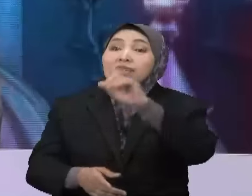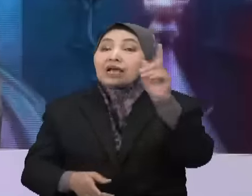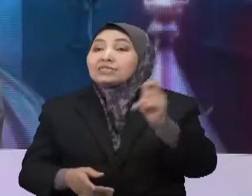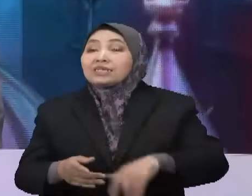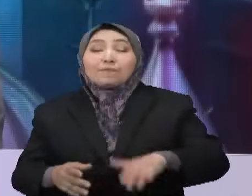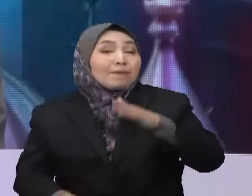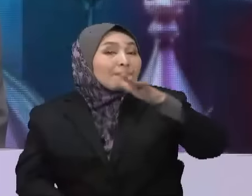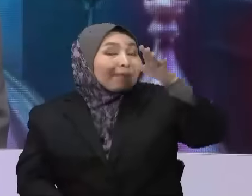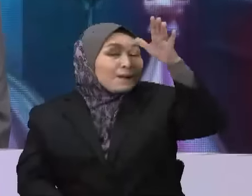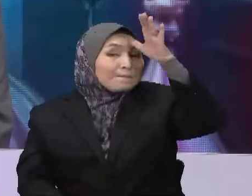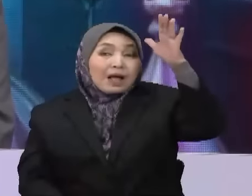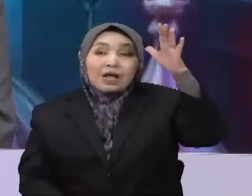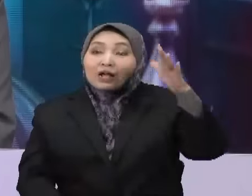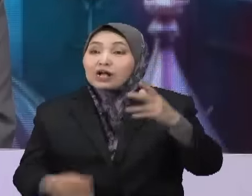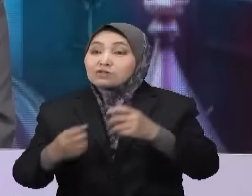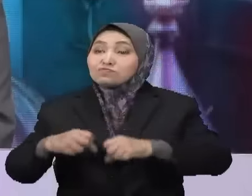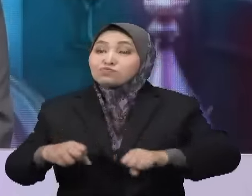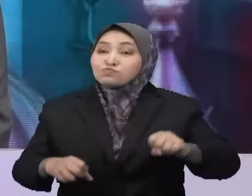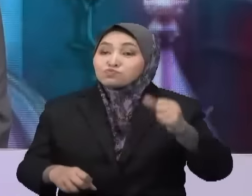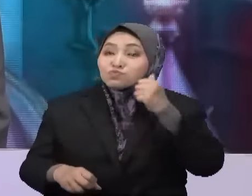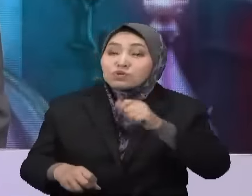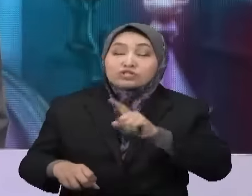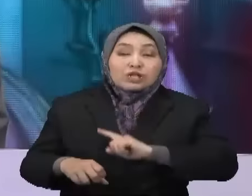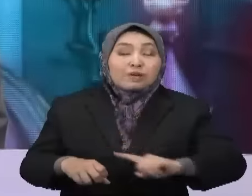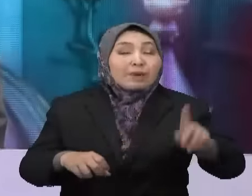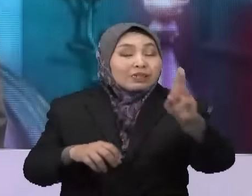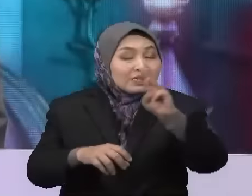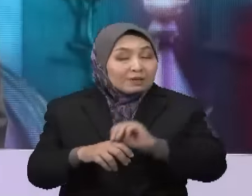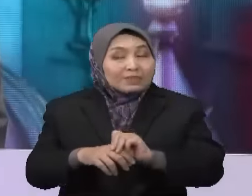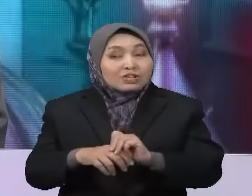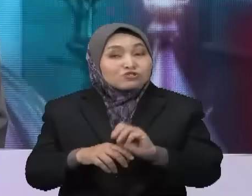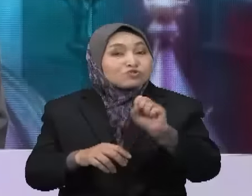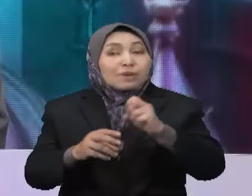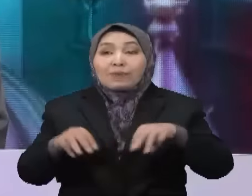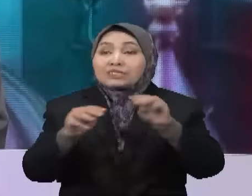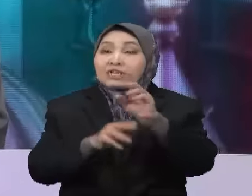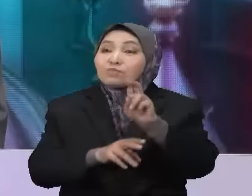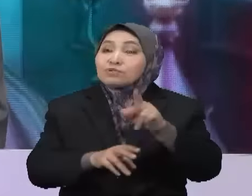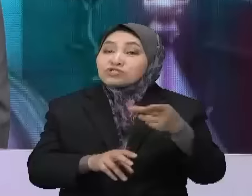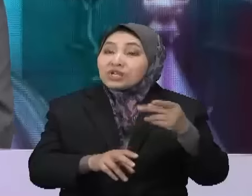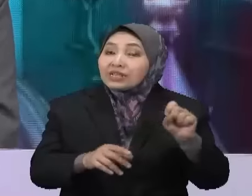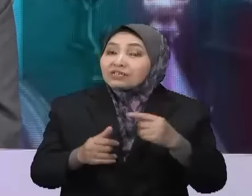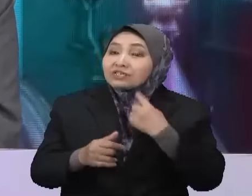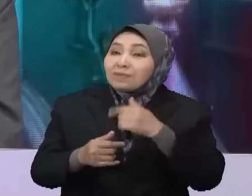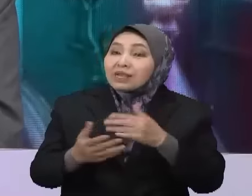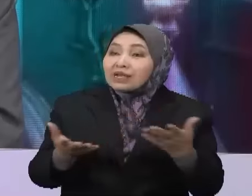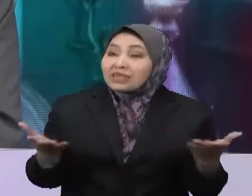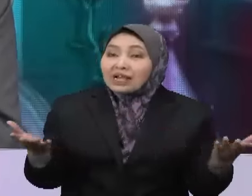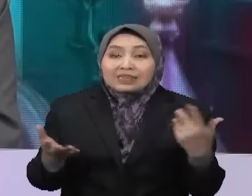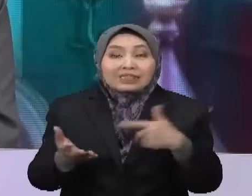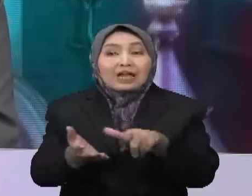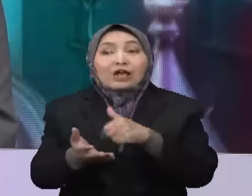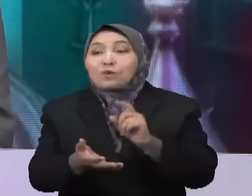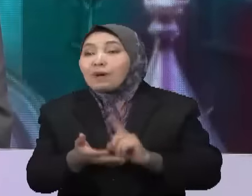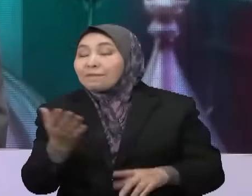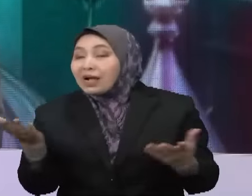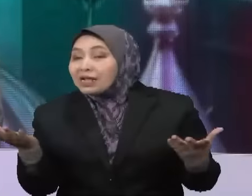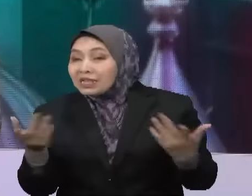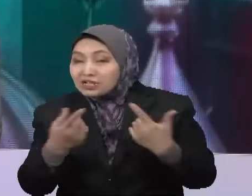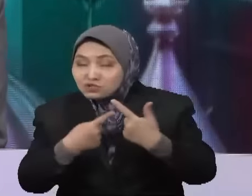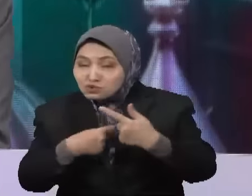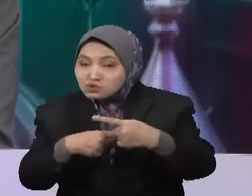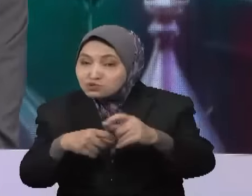Al-Muhsin Si Jangkang. Taranum apa? Siapa nak baca? Taranum apalah. Nak cuba permulaan